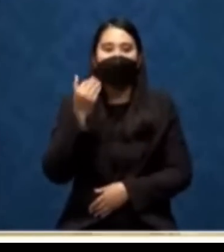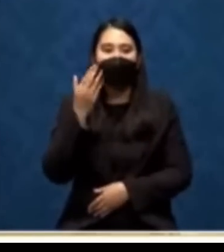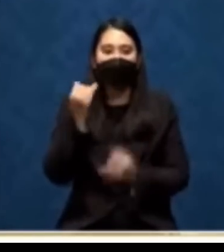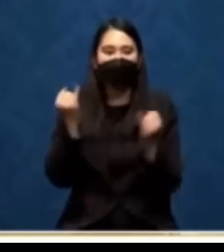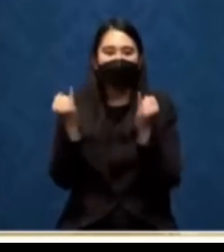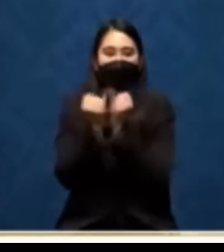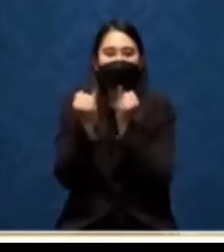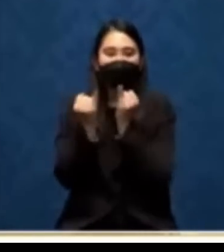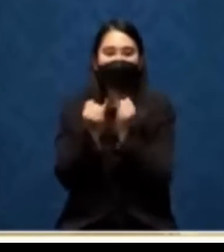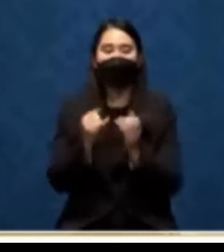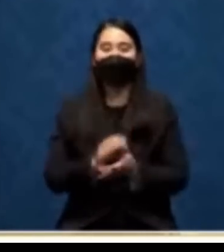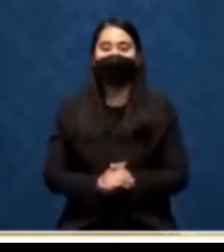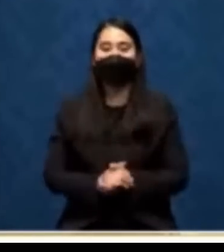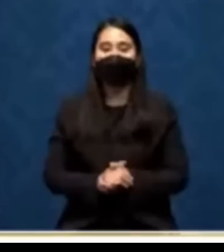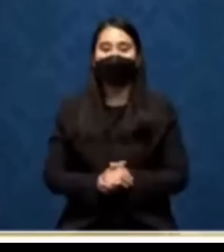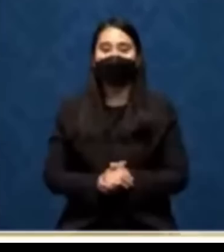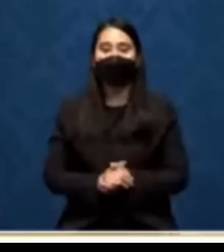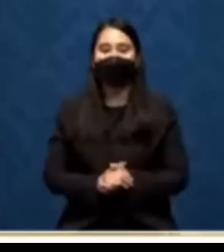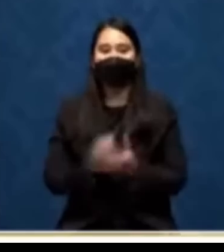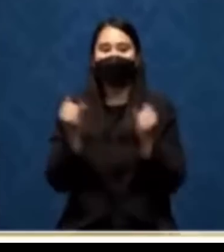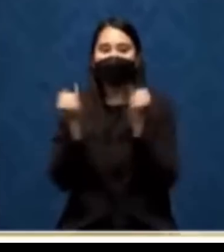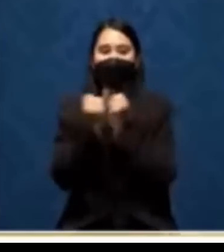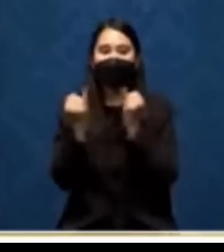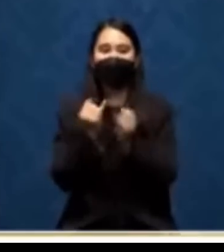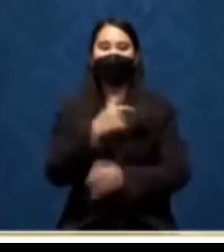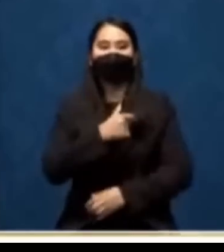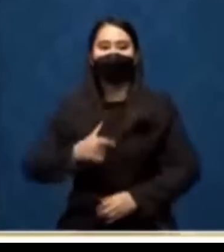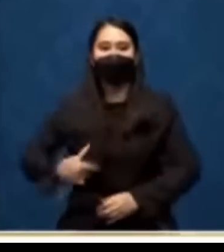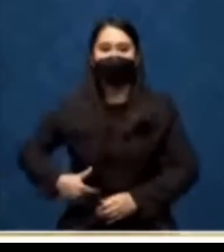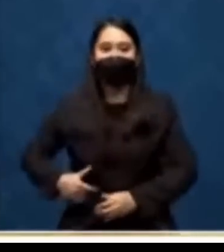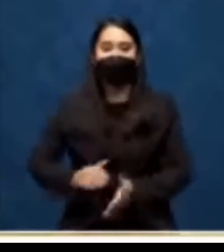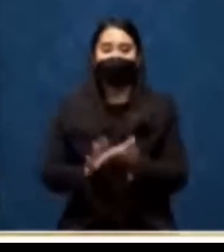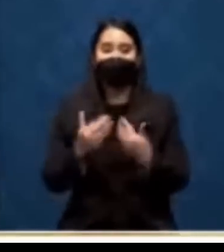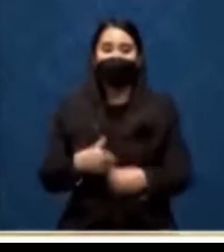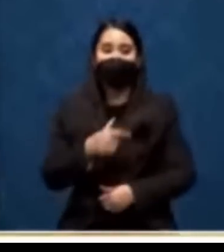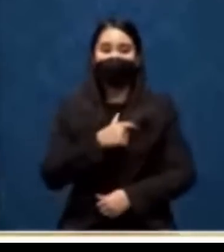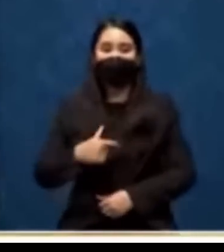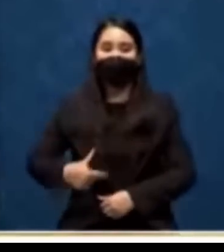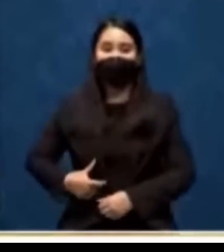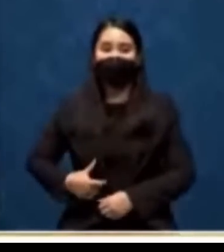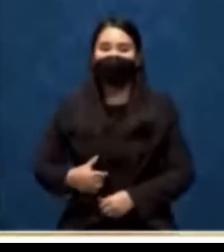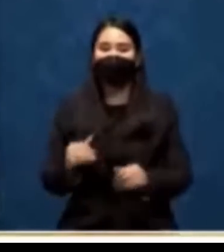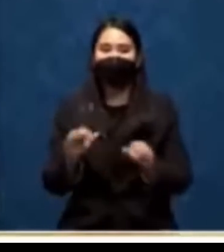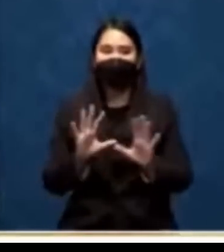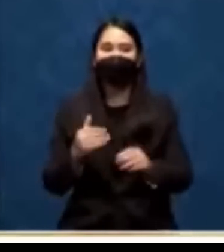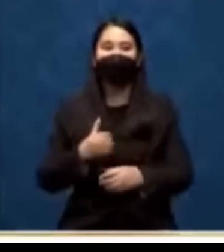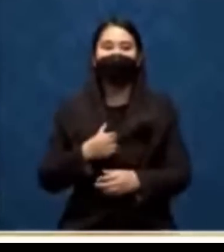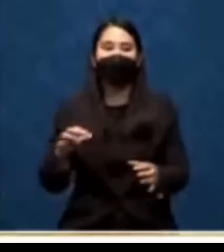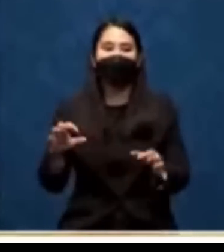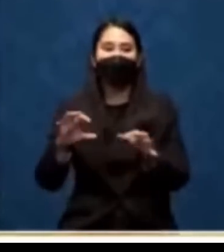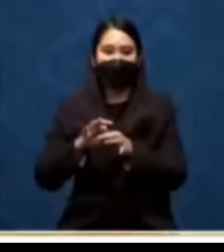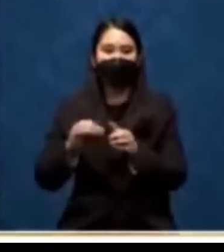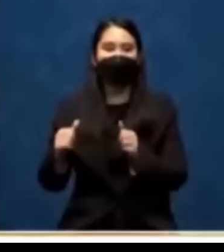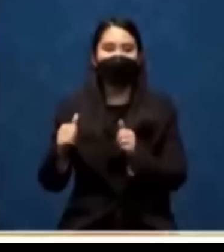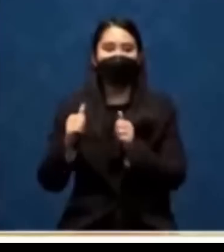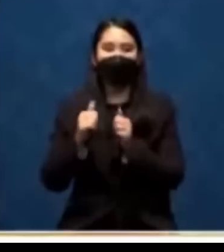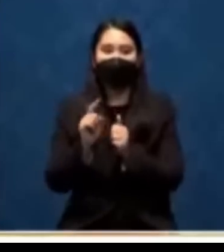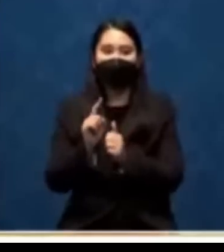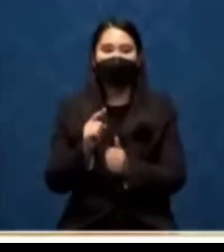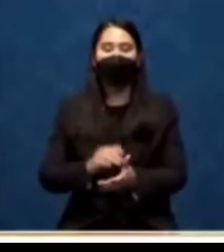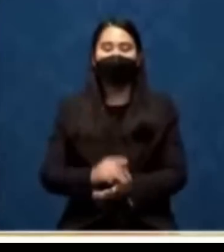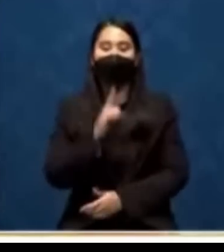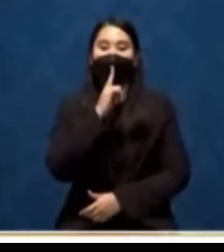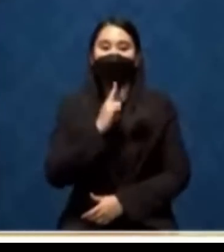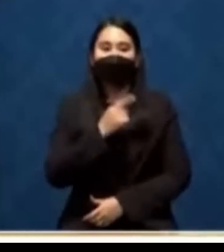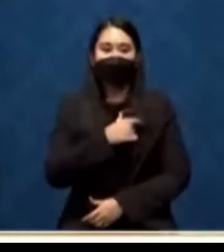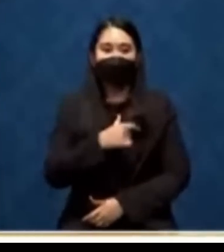มิทสนิทสนมกับพระบาทสมเด็จพระเจ้าอยู่หัวและไม่ใช่แค่ในหลวงครับกับสมเด็จพระเทพก็มีการ